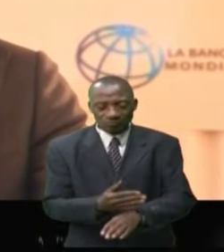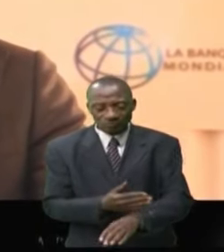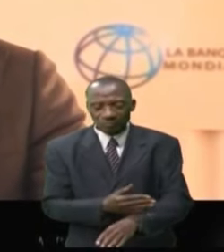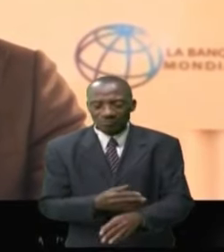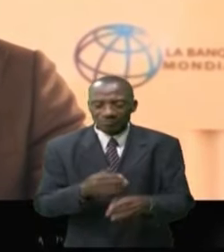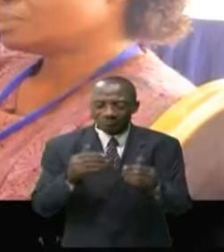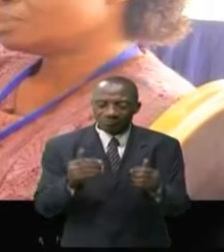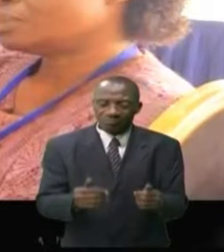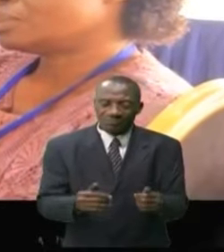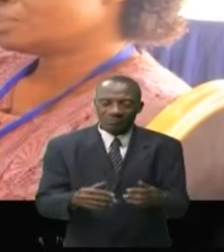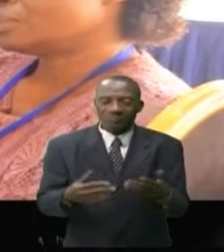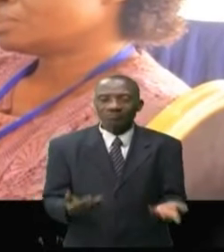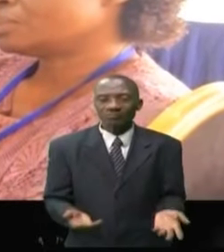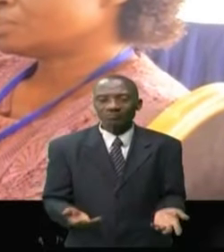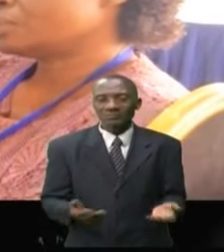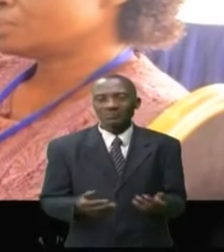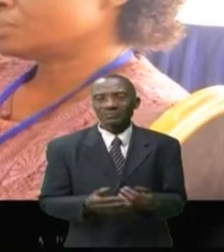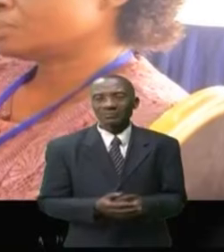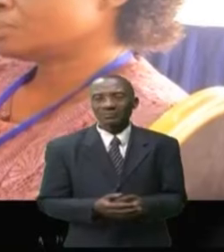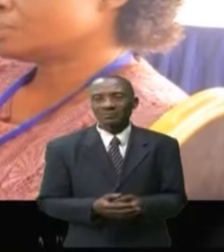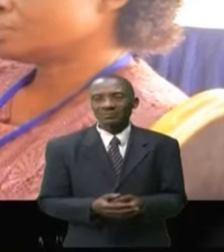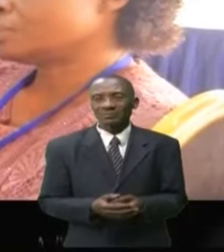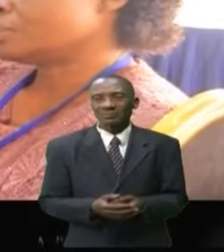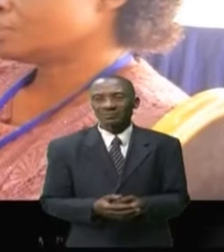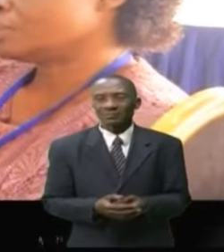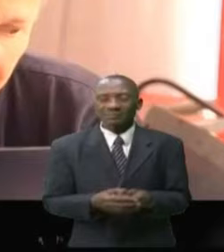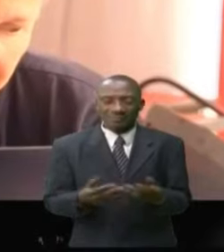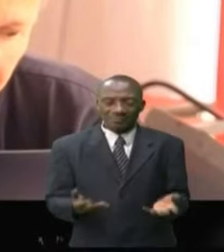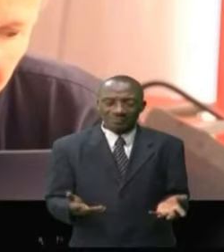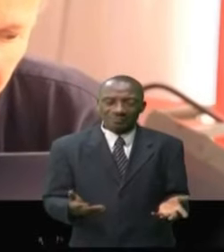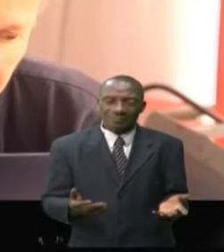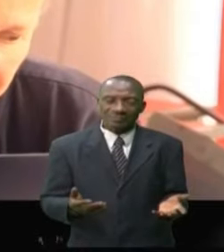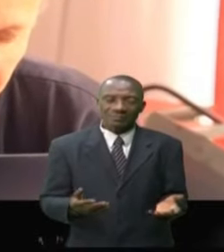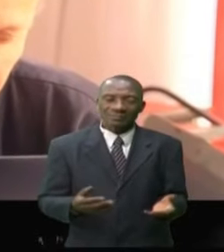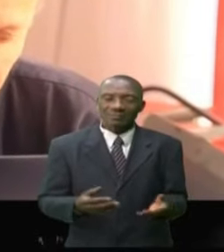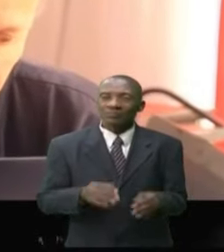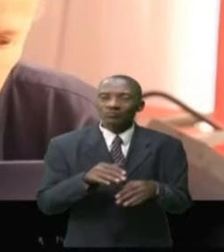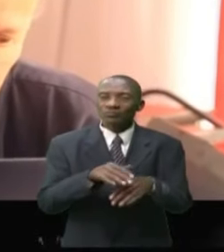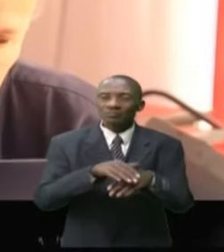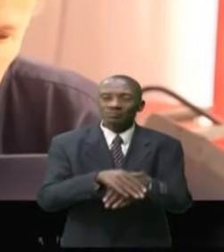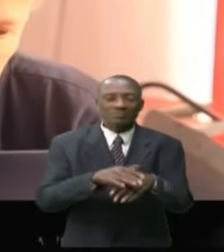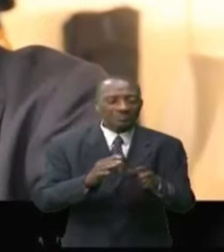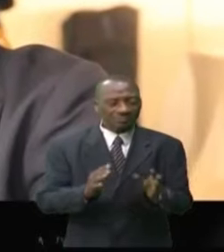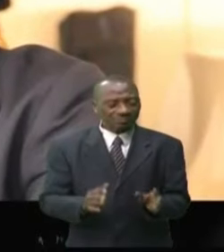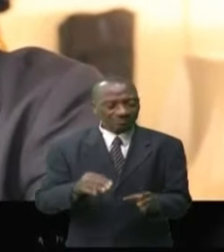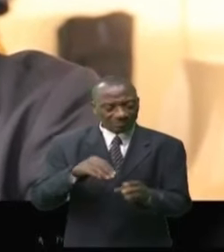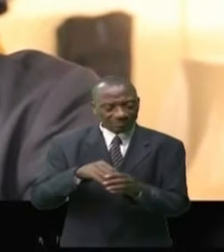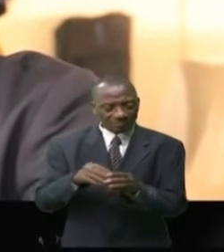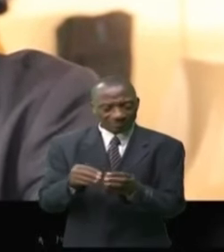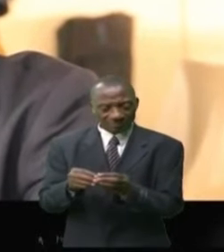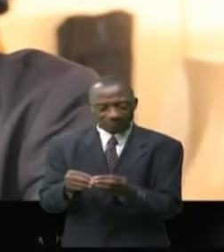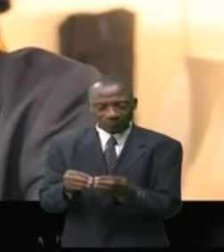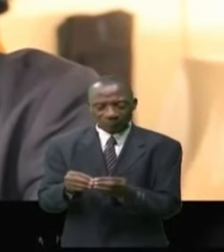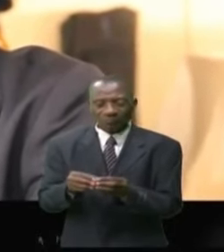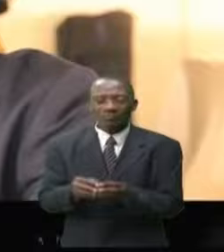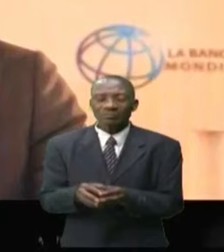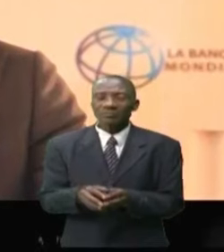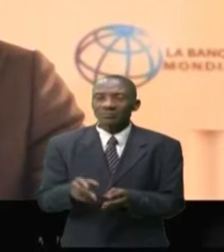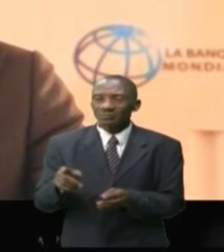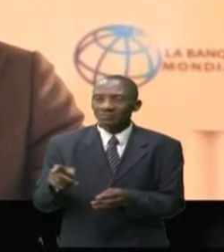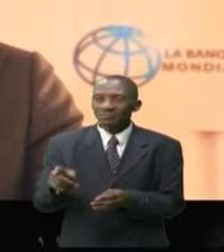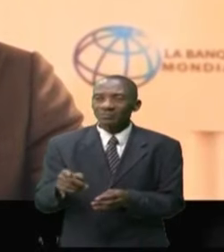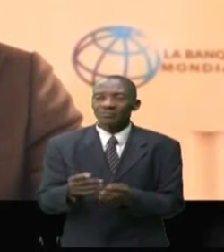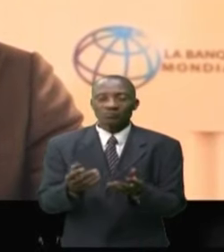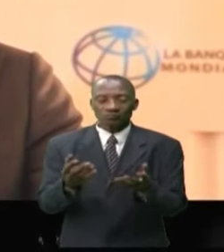Kinshasa tombent à point nommé dans la mesure où la RDC est en pleine mise en œuvre de la couverture santé universelle